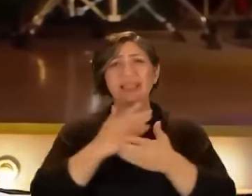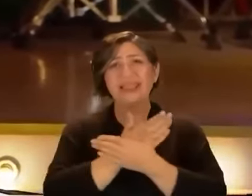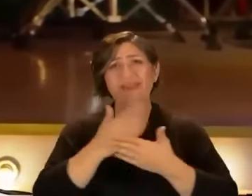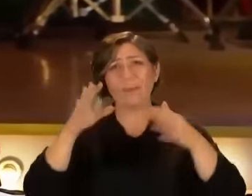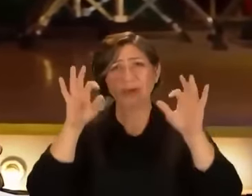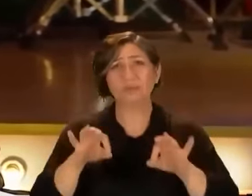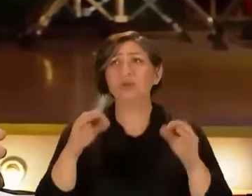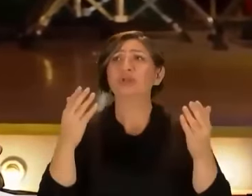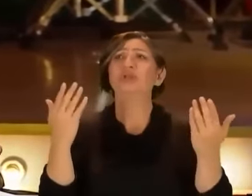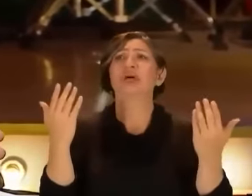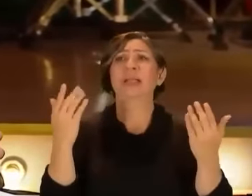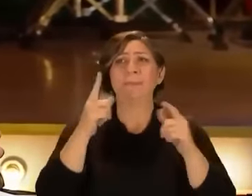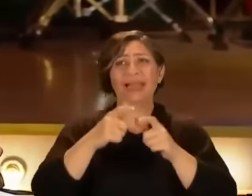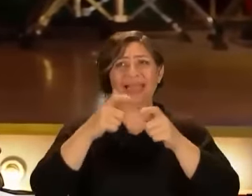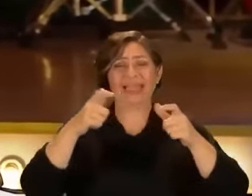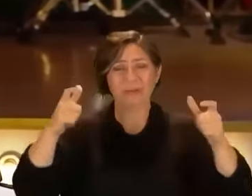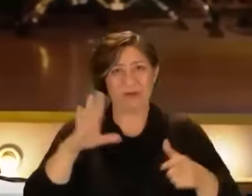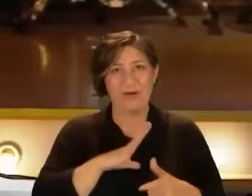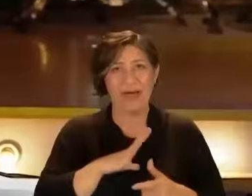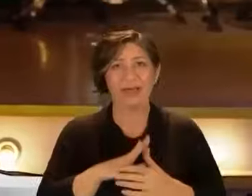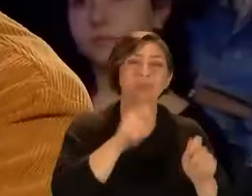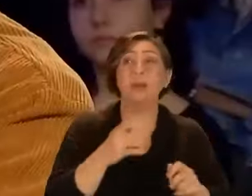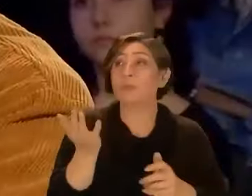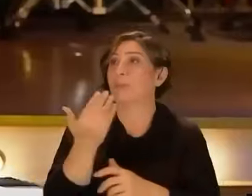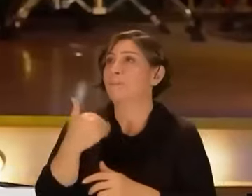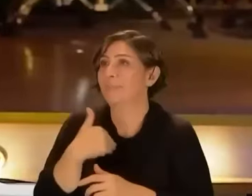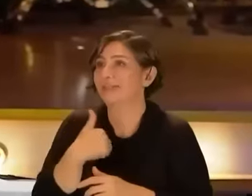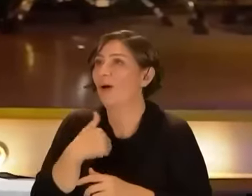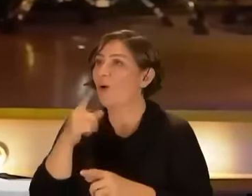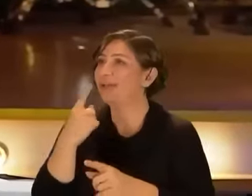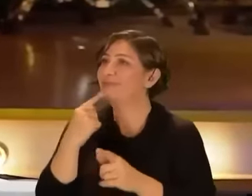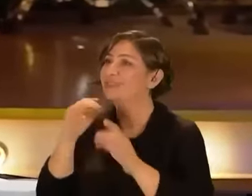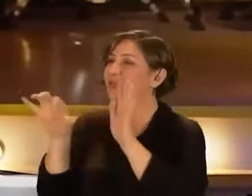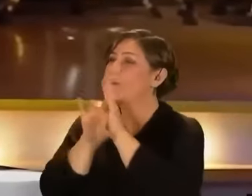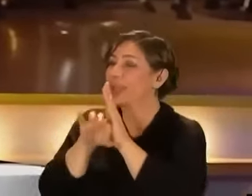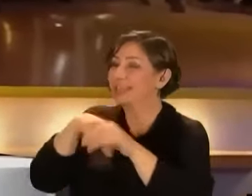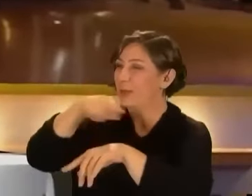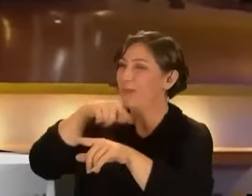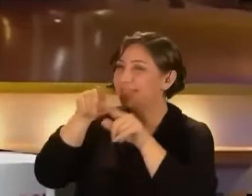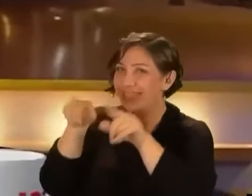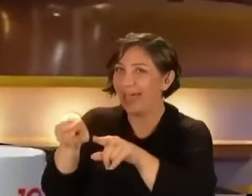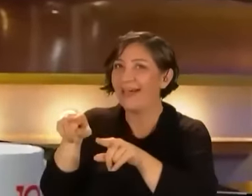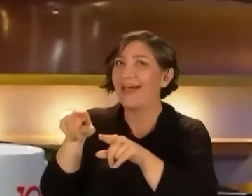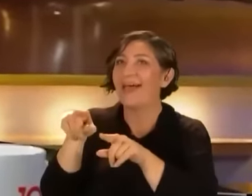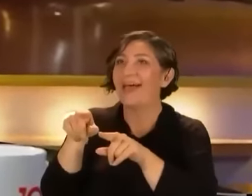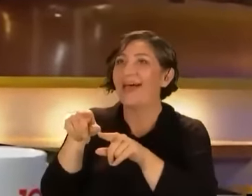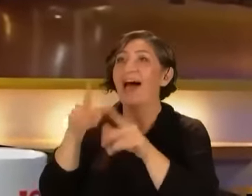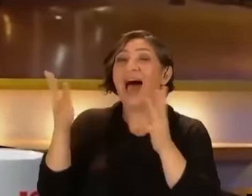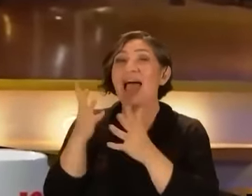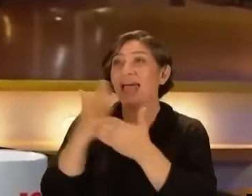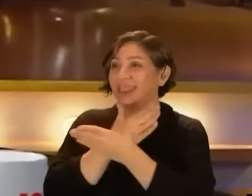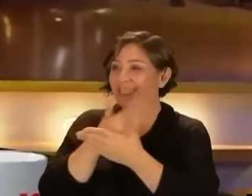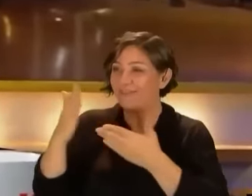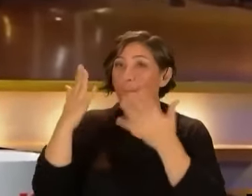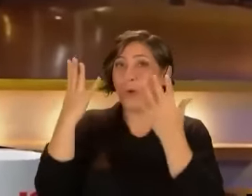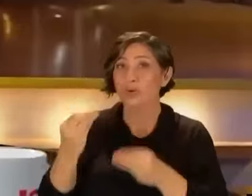etmeye başladım inşallah. Değil mi? Bir gelişme var. Hafif bir gelişme. Hala tam o kırmızı noktalı kuşaklar falan vardı. Onların hala devam